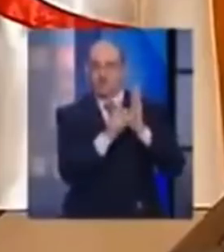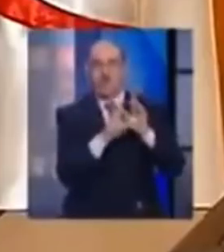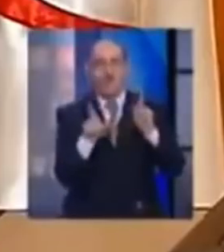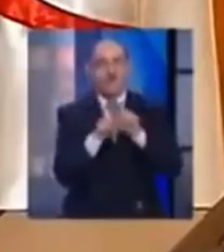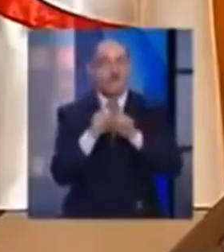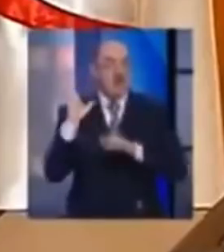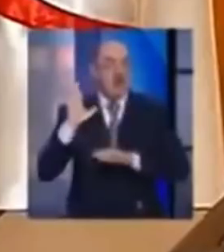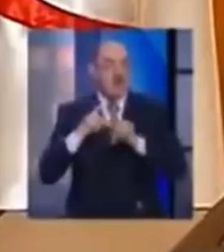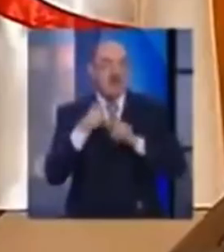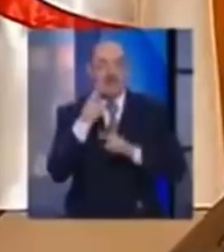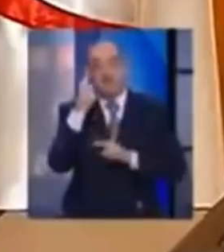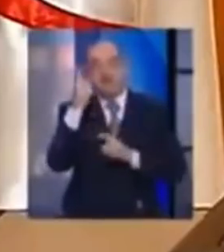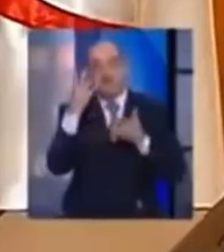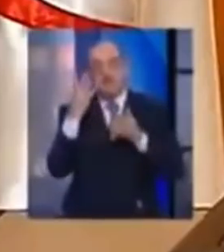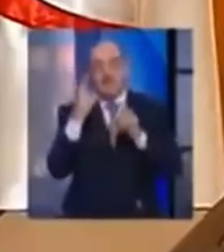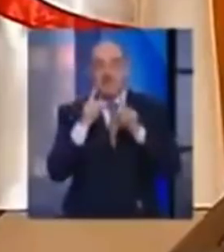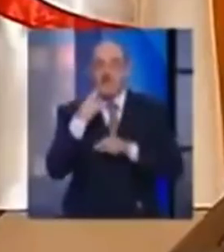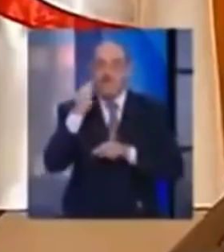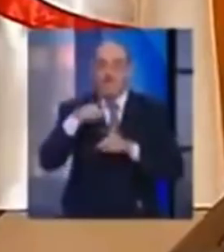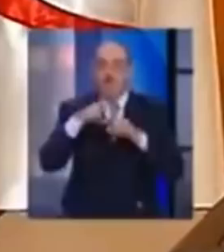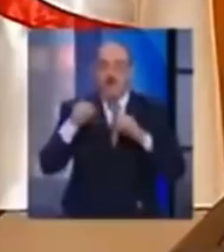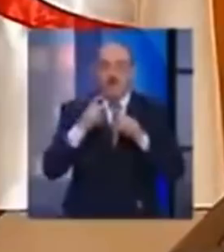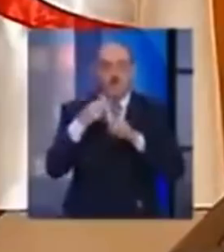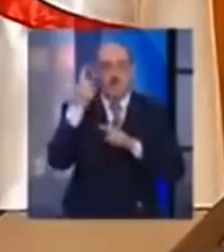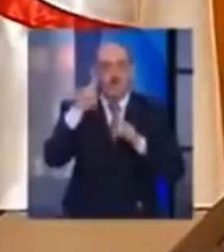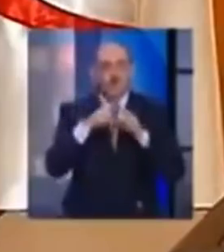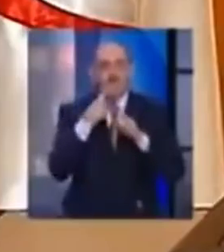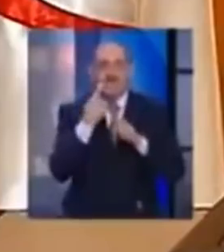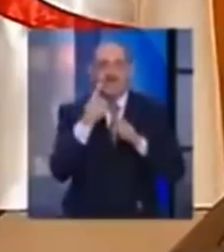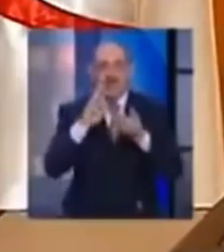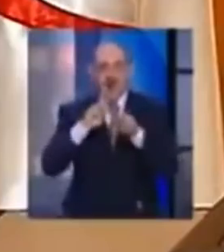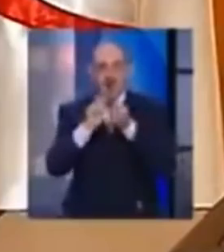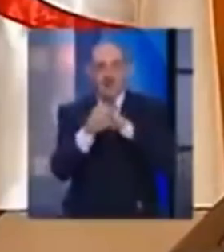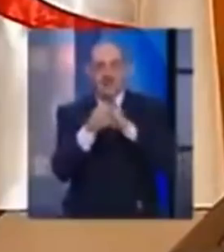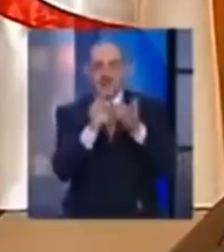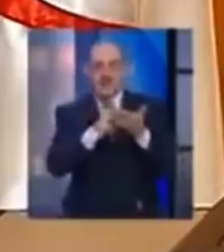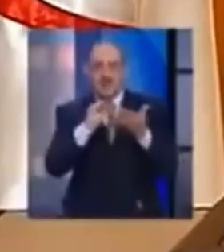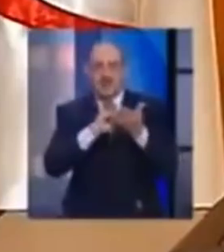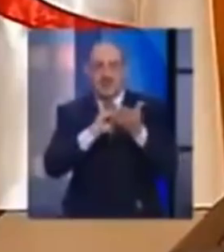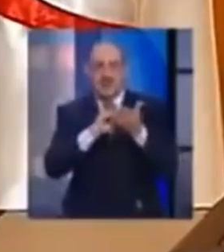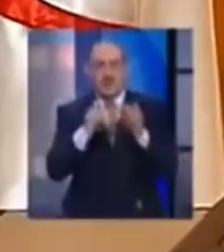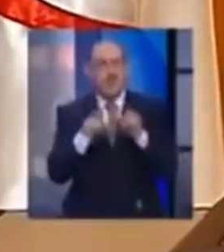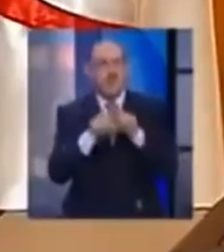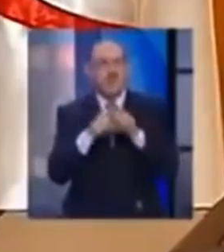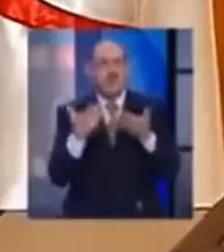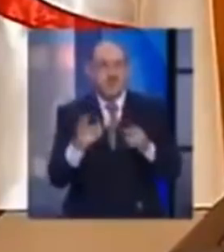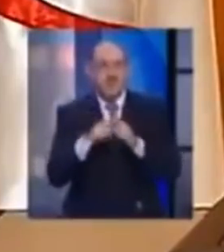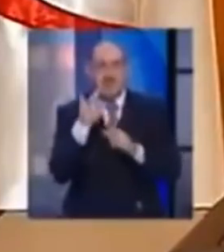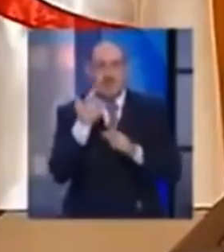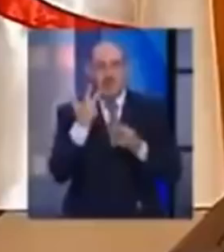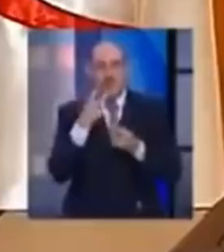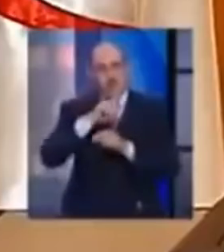الشيء اللي كان لازم دير ملف وتحطيه تعطيه الإدارة باش يقبلوا ولا يرفضوا، اليوم أصبح